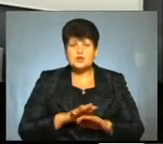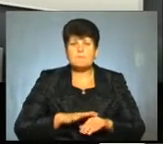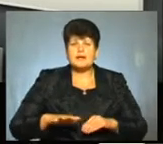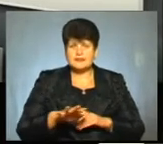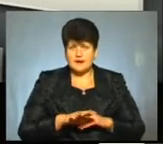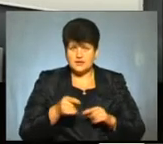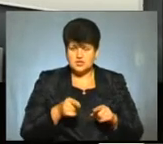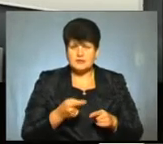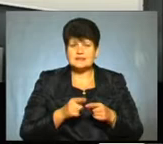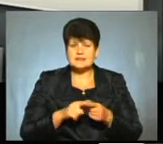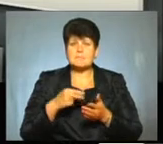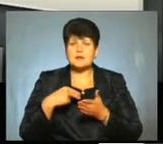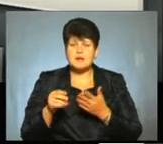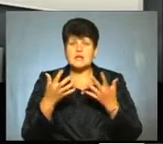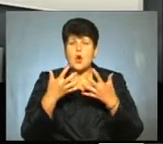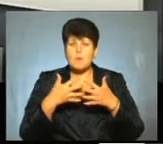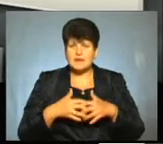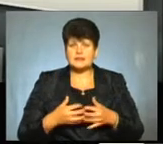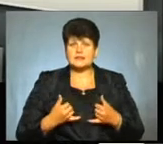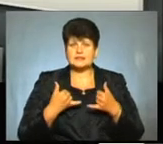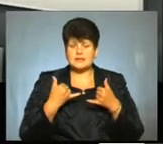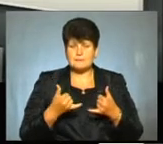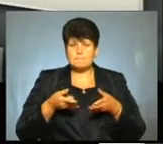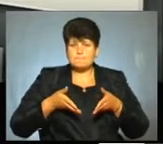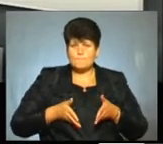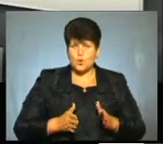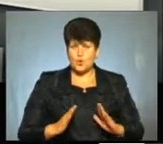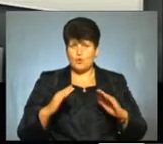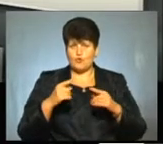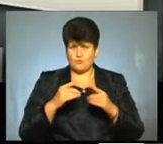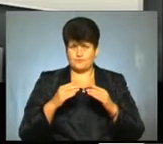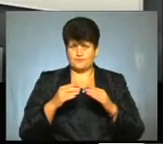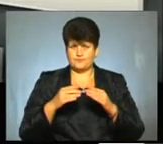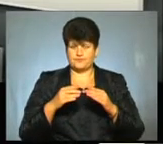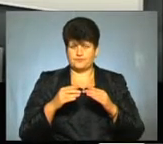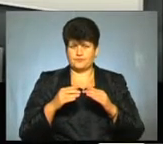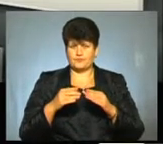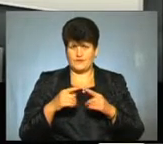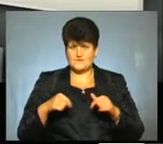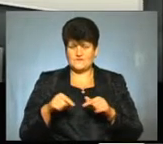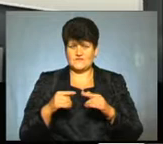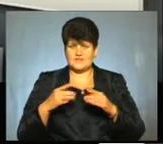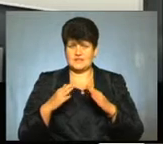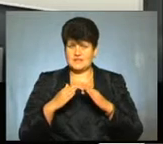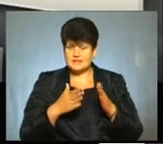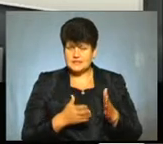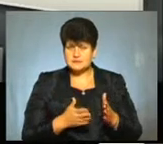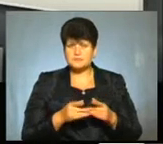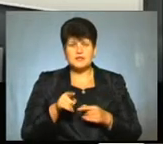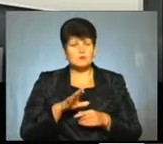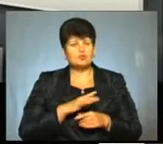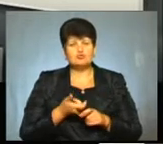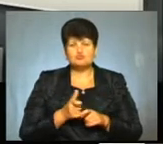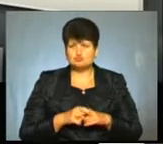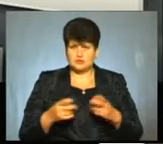проєкт. Це є придбання обладнання для пологового відділення. Це, насправді, те обладнання, як казали лікарі, їм